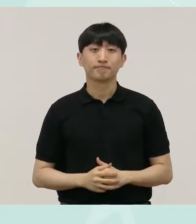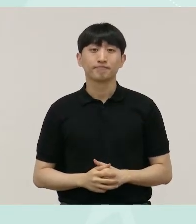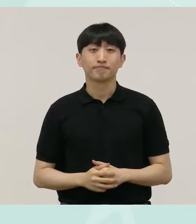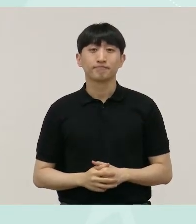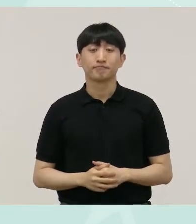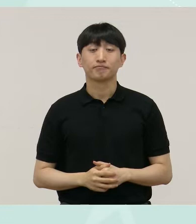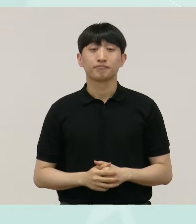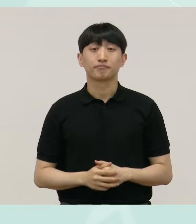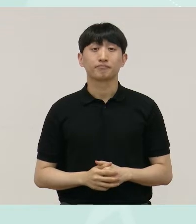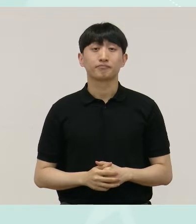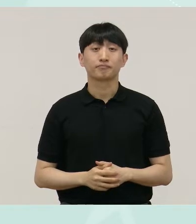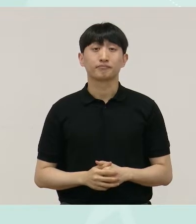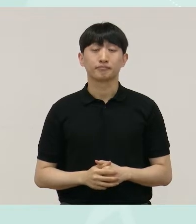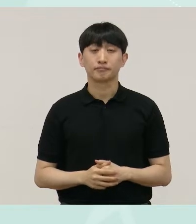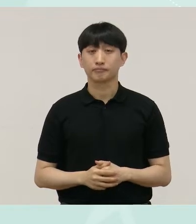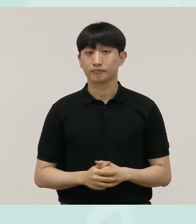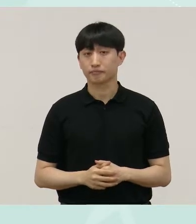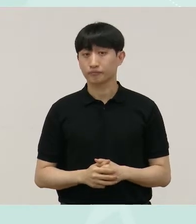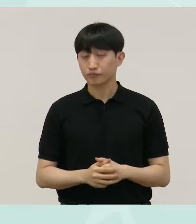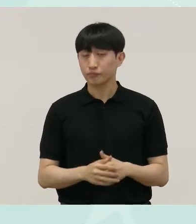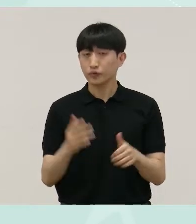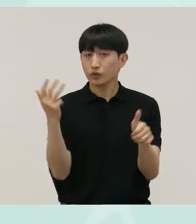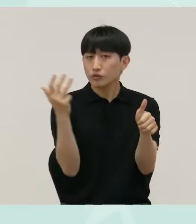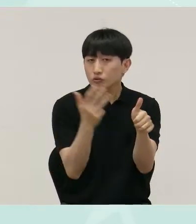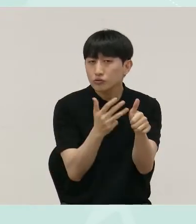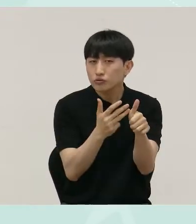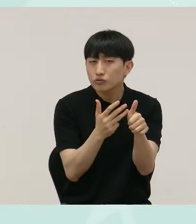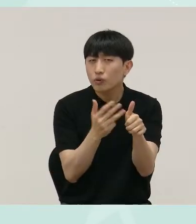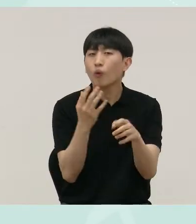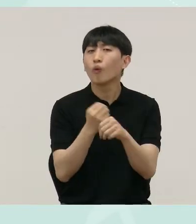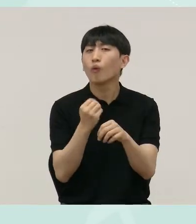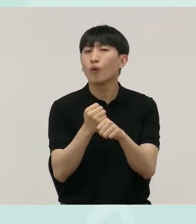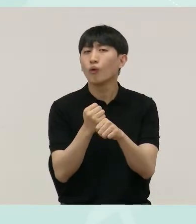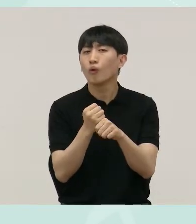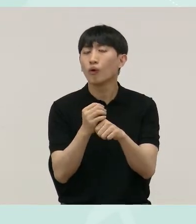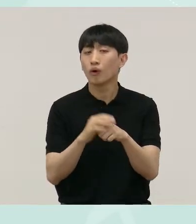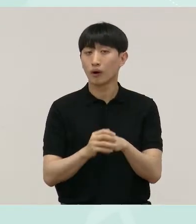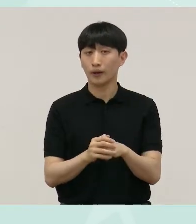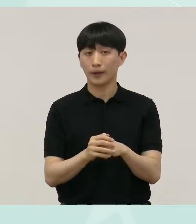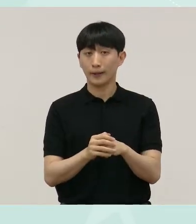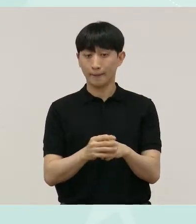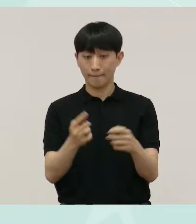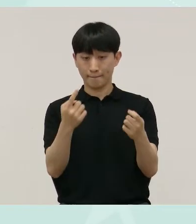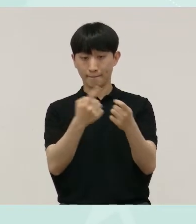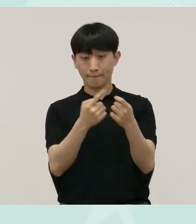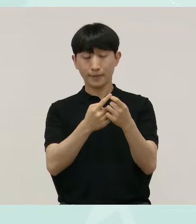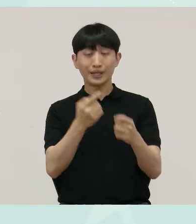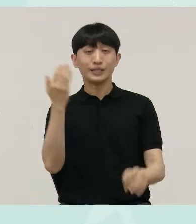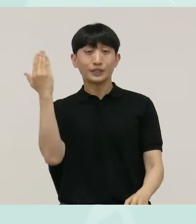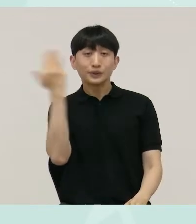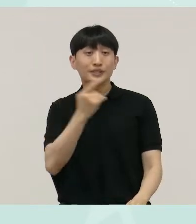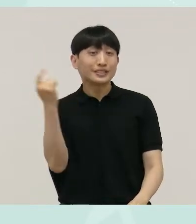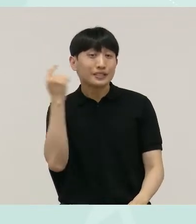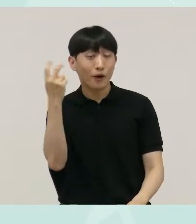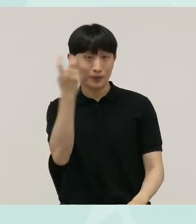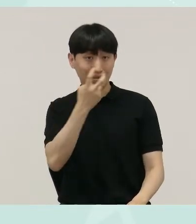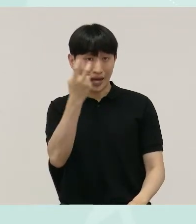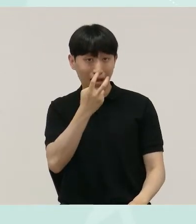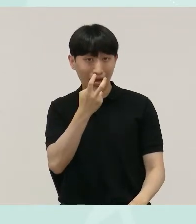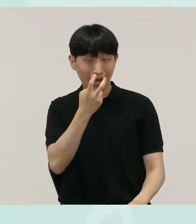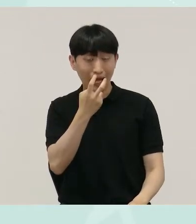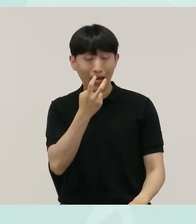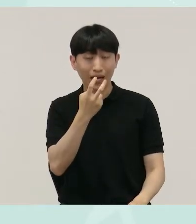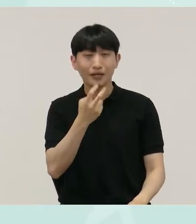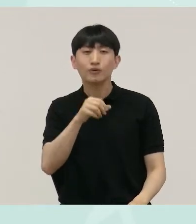네, 그렇다면 언제 이런 인공화호 수술을 고민하는가? 첫 번째 이 위쪽에 있는 검사가 수능 검사인데요. 대개 수능 검사의